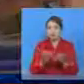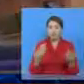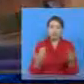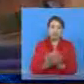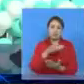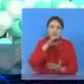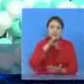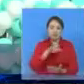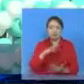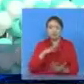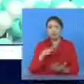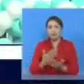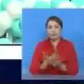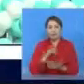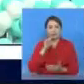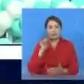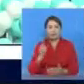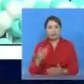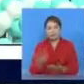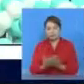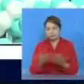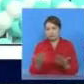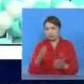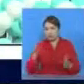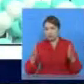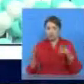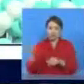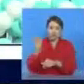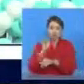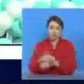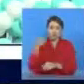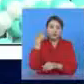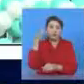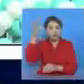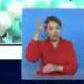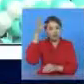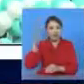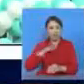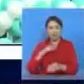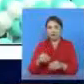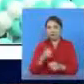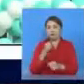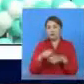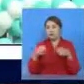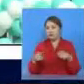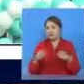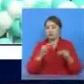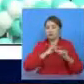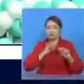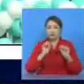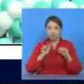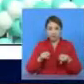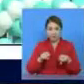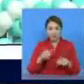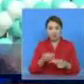жаңа серпіліс, жаңа жастар деген сияқты олардың жан-жақтан келіп сапалы білім алып, осы өндірістерге жұмыс жасауға мүмкіндік